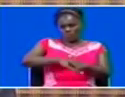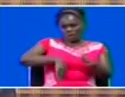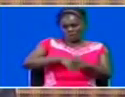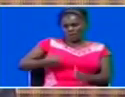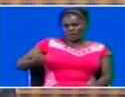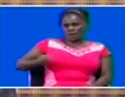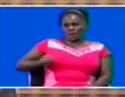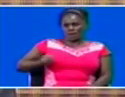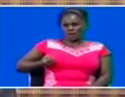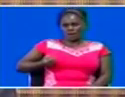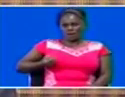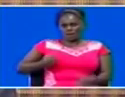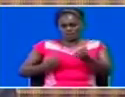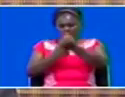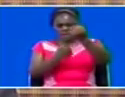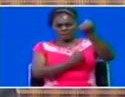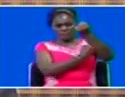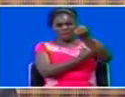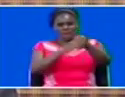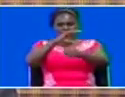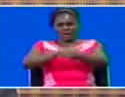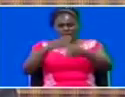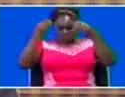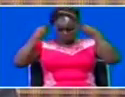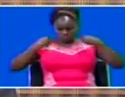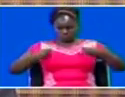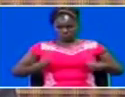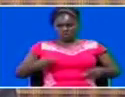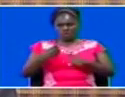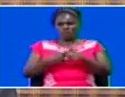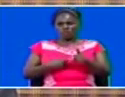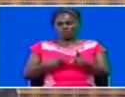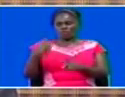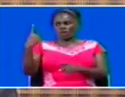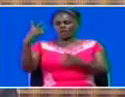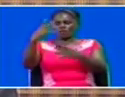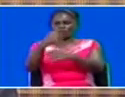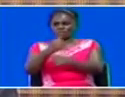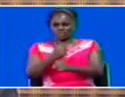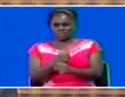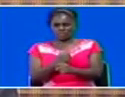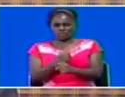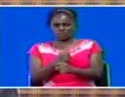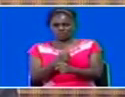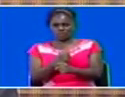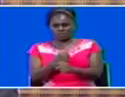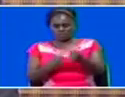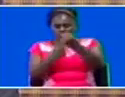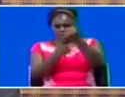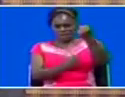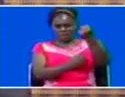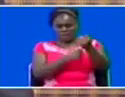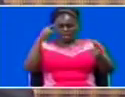Halima Adam amepata ufadhili wa mavazi kumradhi kutoka kwa kampuni ya Rebeta Fashions. Ufadhili huo